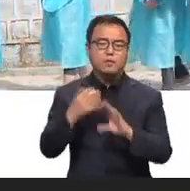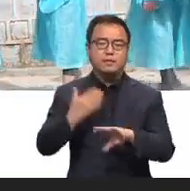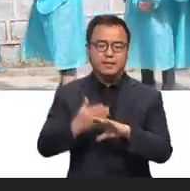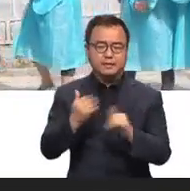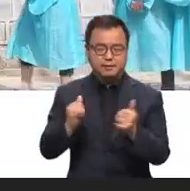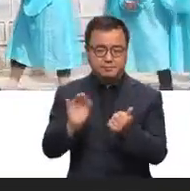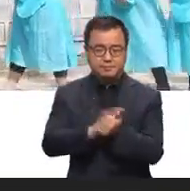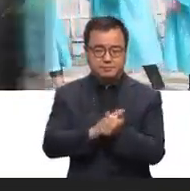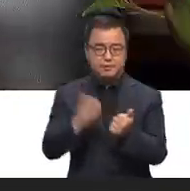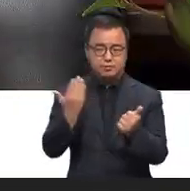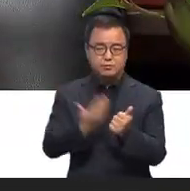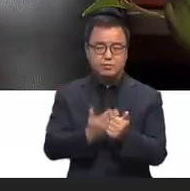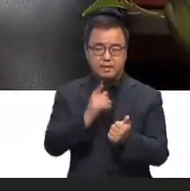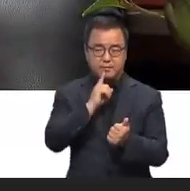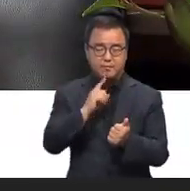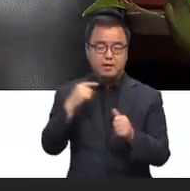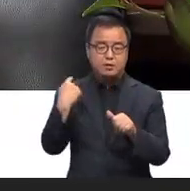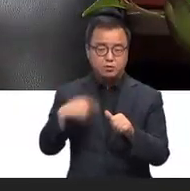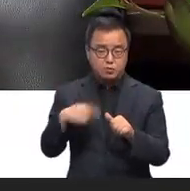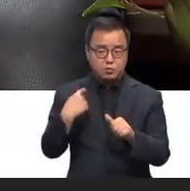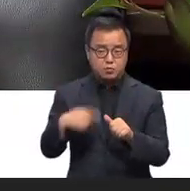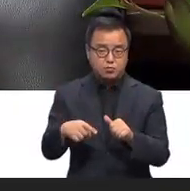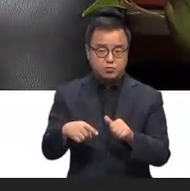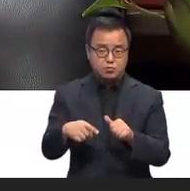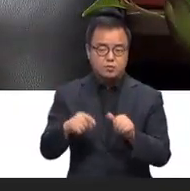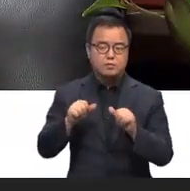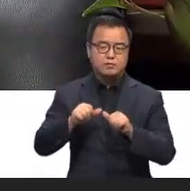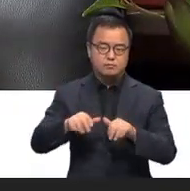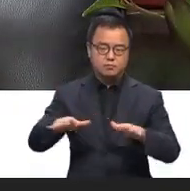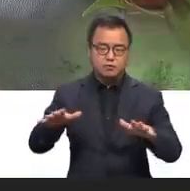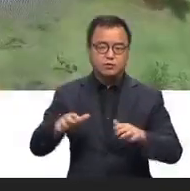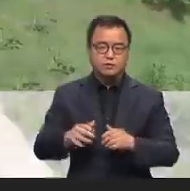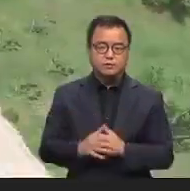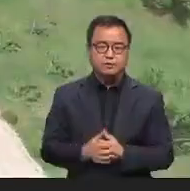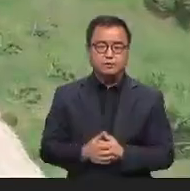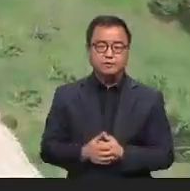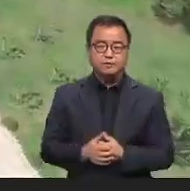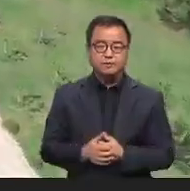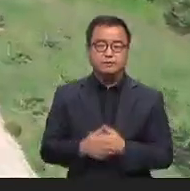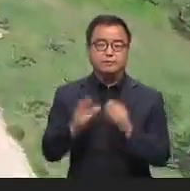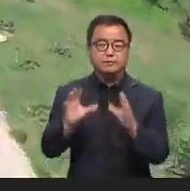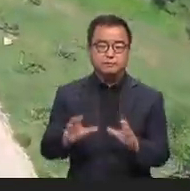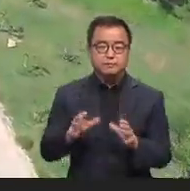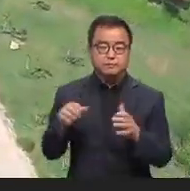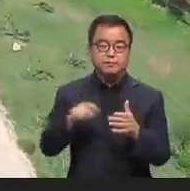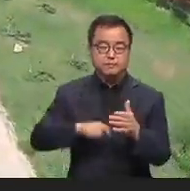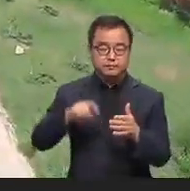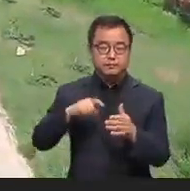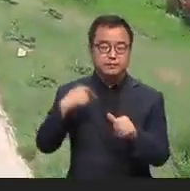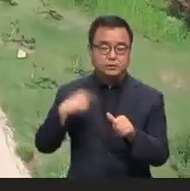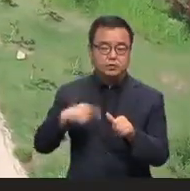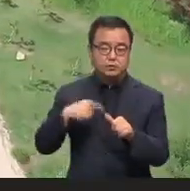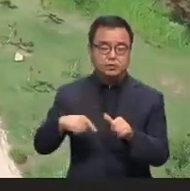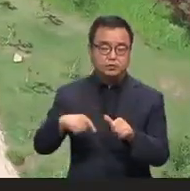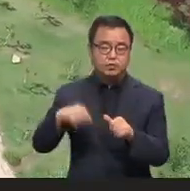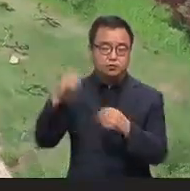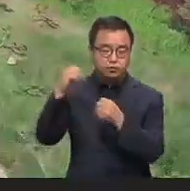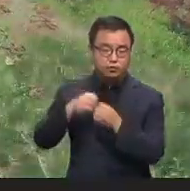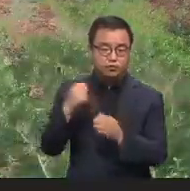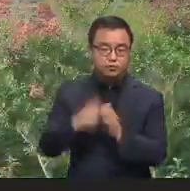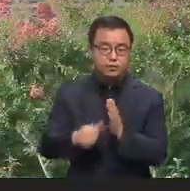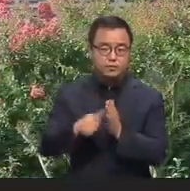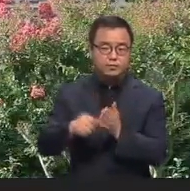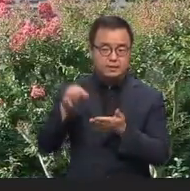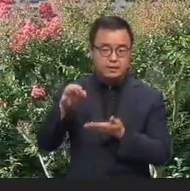서운 교역에서 이심전심 올려 퍼지는 거터 세계에서 교육 유산으로 의 가치를 인정받은